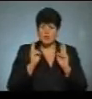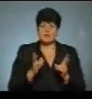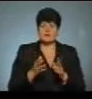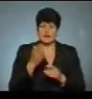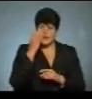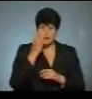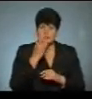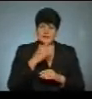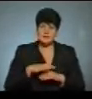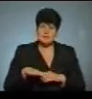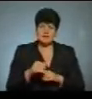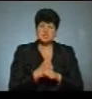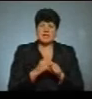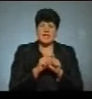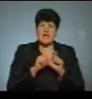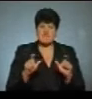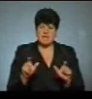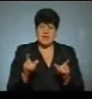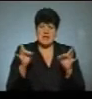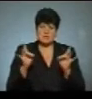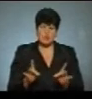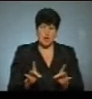майданчики кафе і ресторанів.